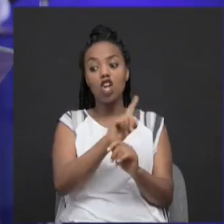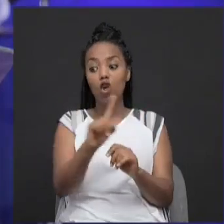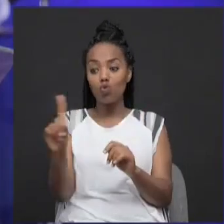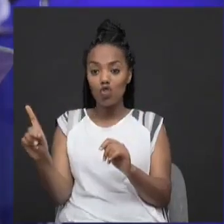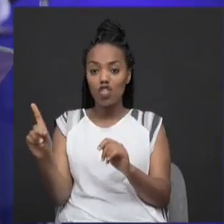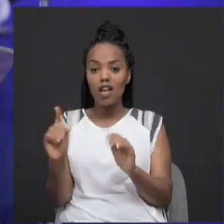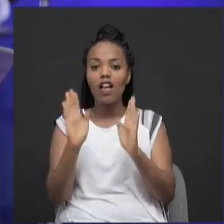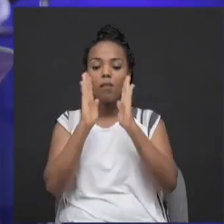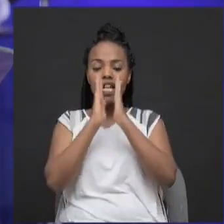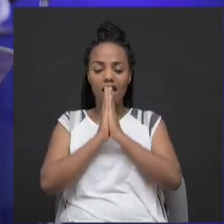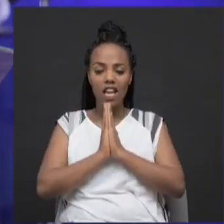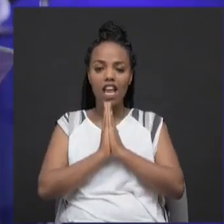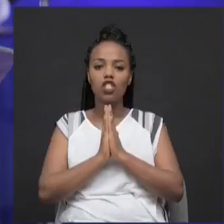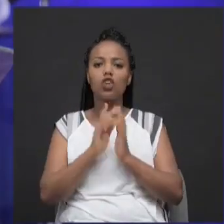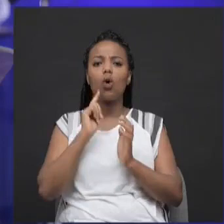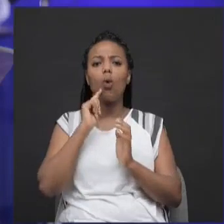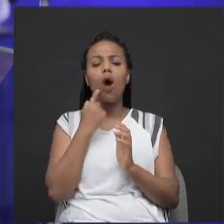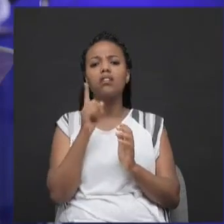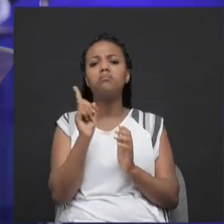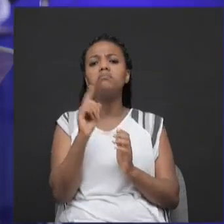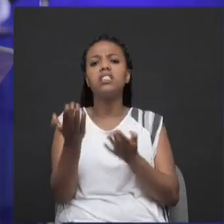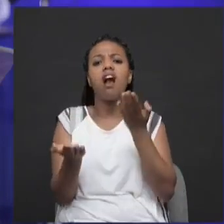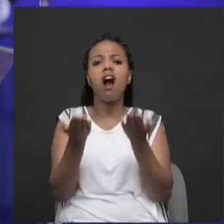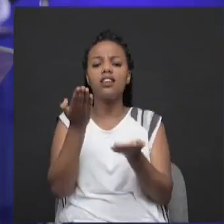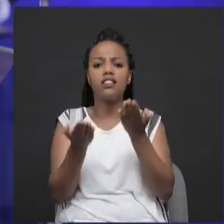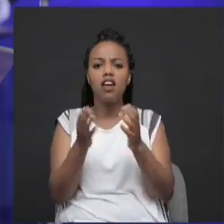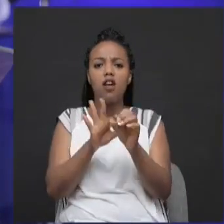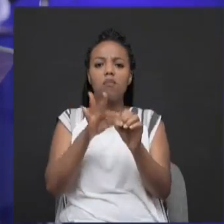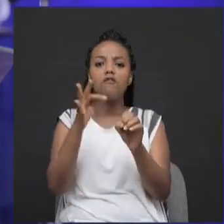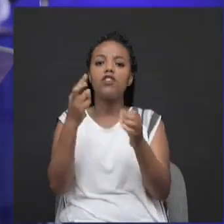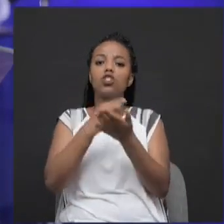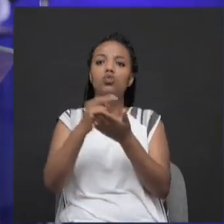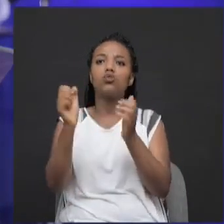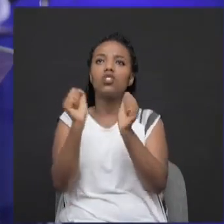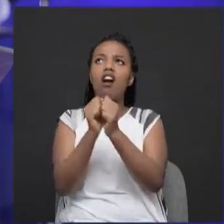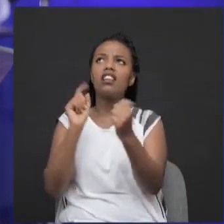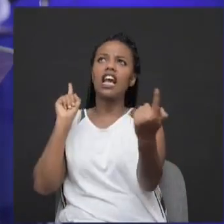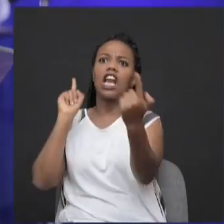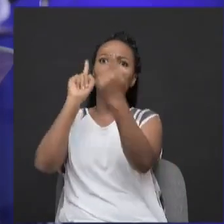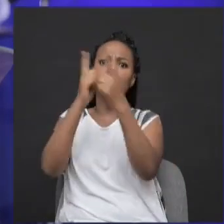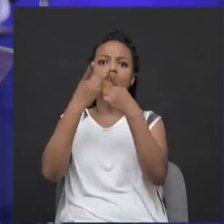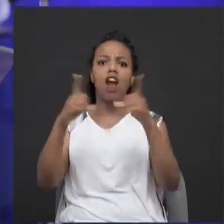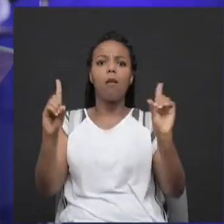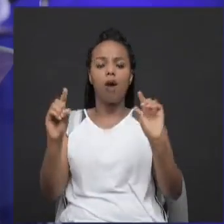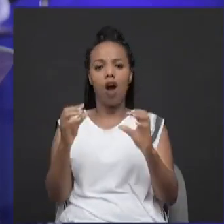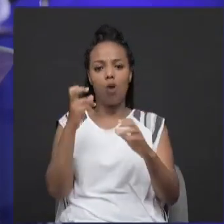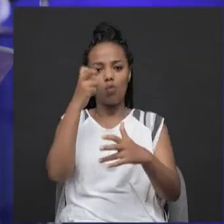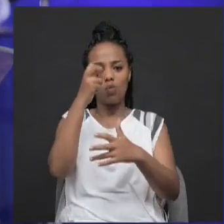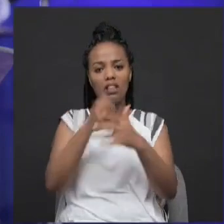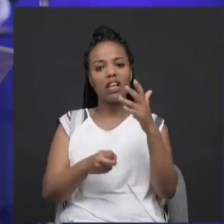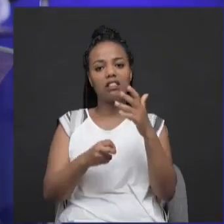አንዳንዶቻችን ደግሞ መጸለያችን እንኳን ምን ያህል ከመንፈስ ቅዱስ ጋር ተገናኝቶ ፍሬያማ የሆነ ውጤት